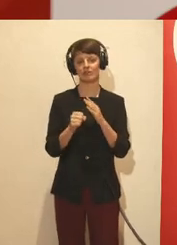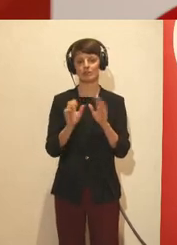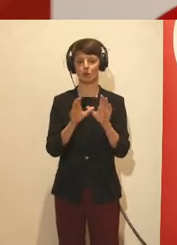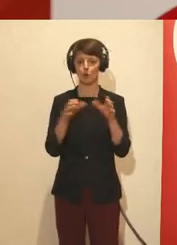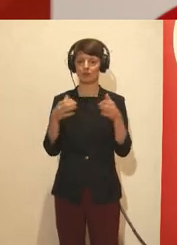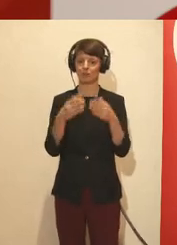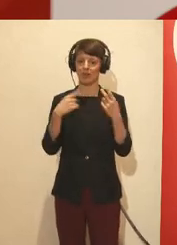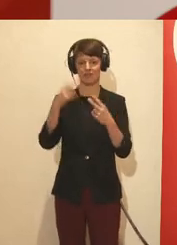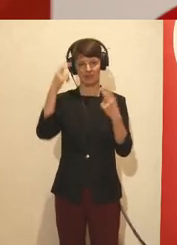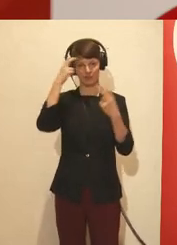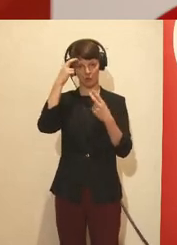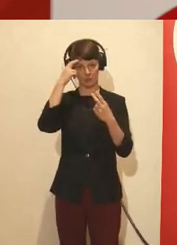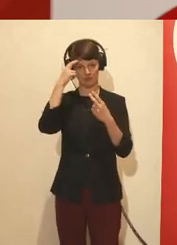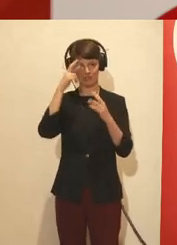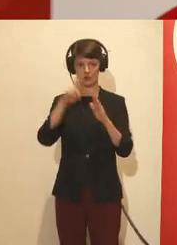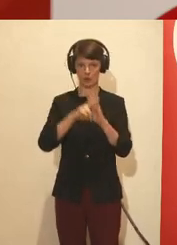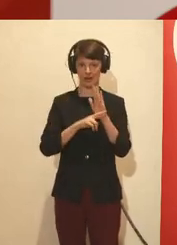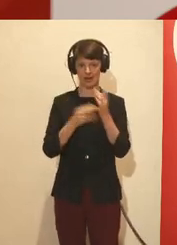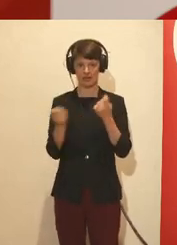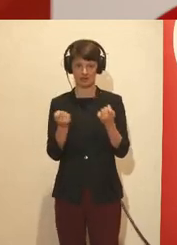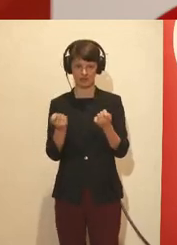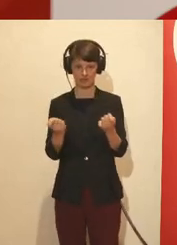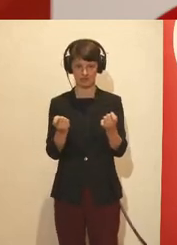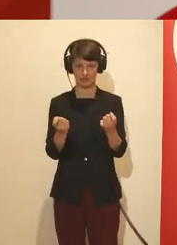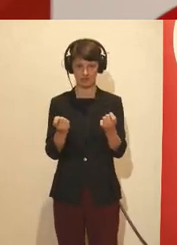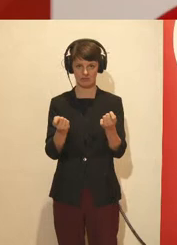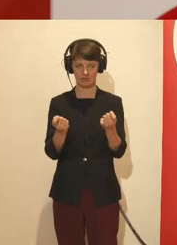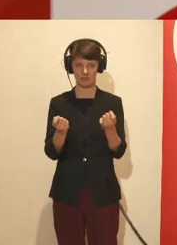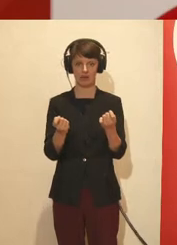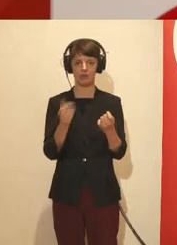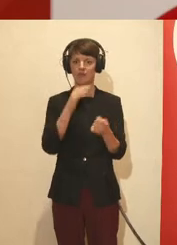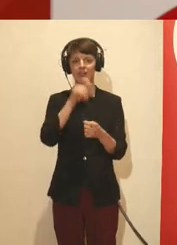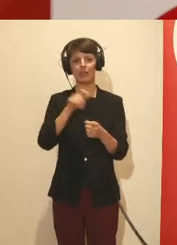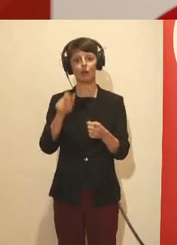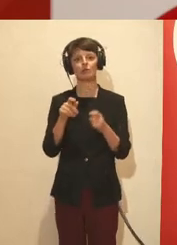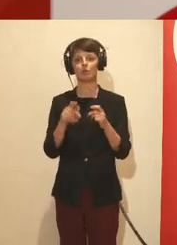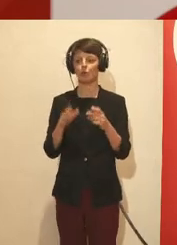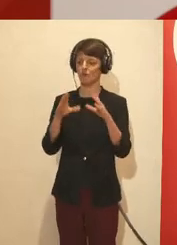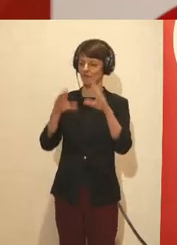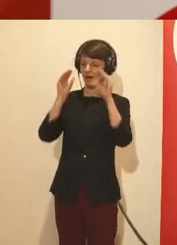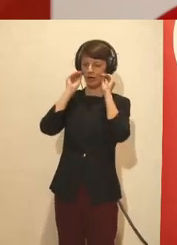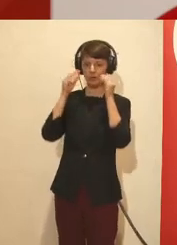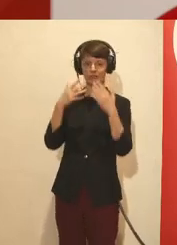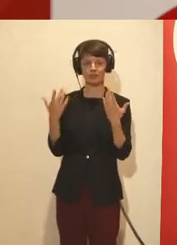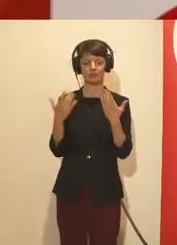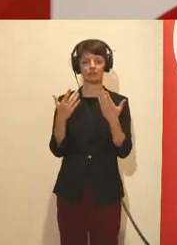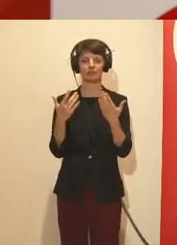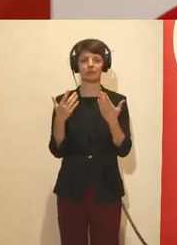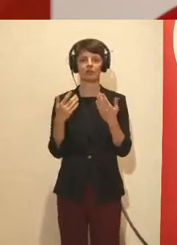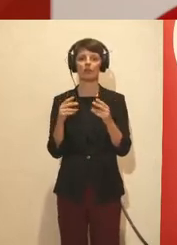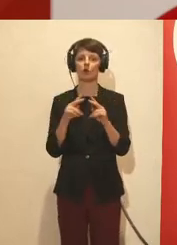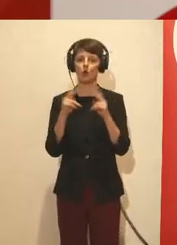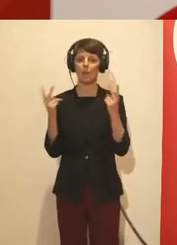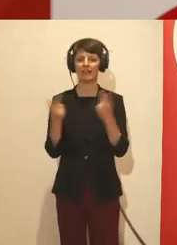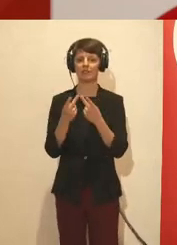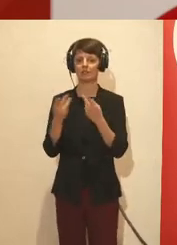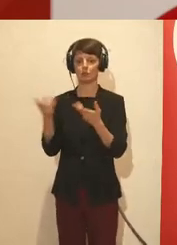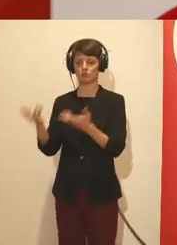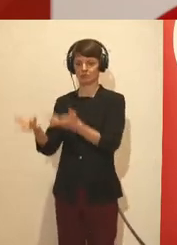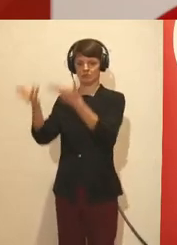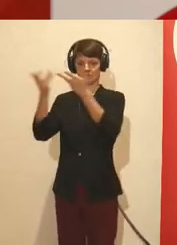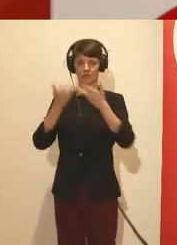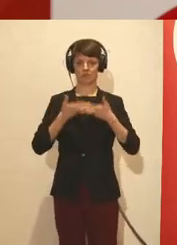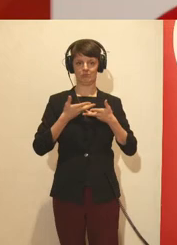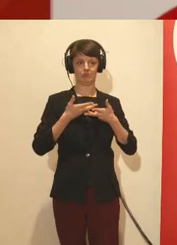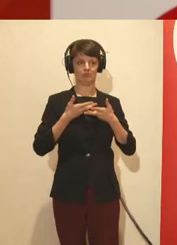vernünftig regelt tatsächlich ist sie bei vielen wahrgenommen worden als diejenige die die globalisierung erst zu uns bringt das